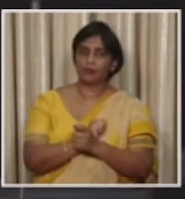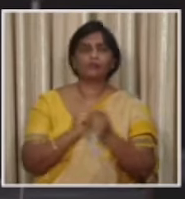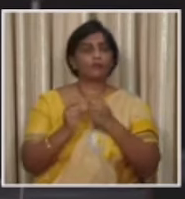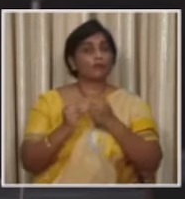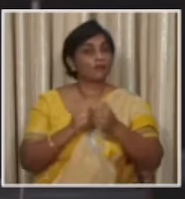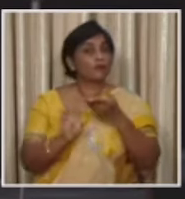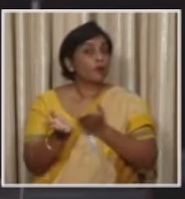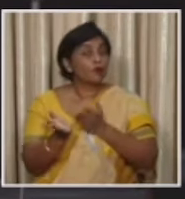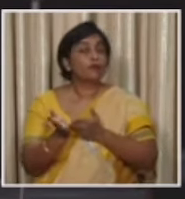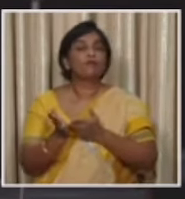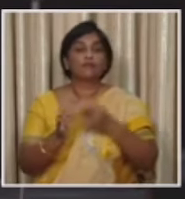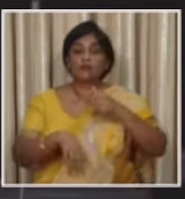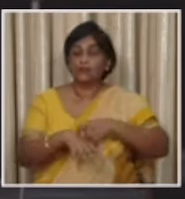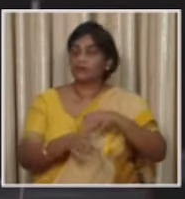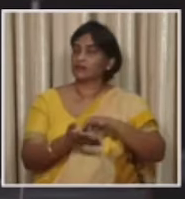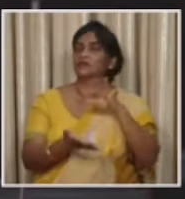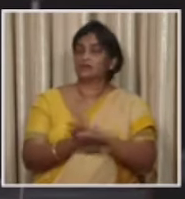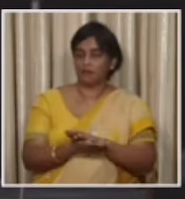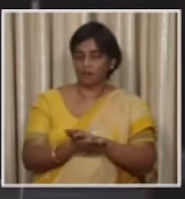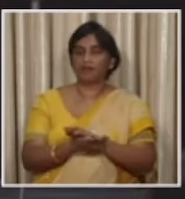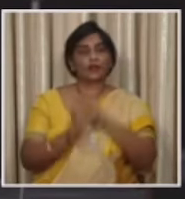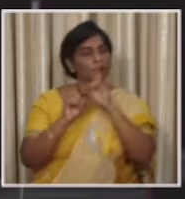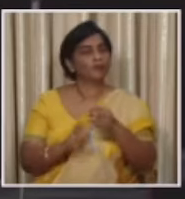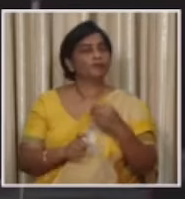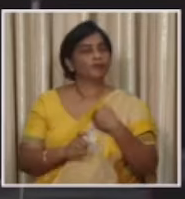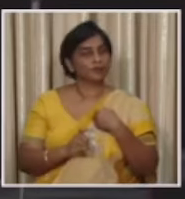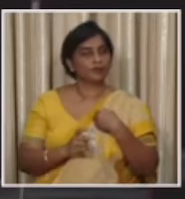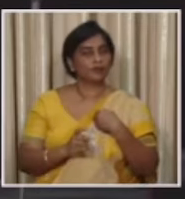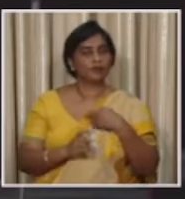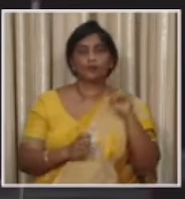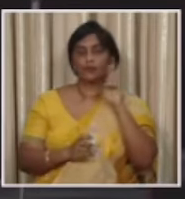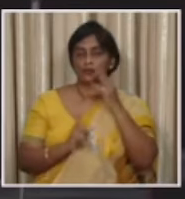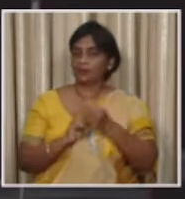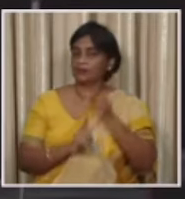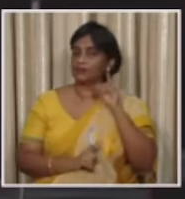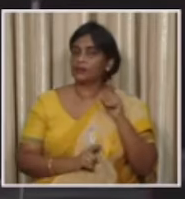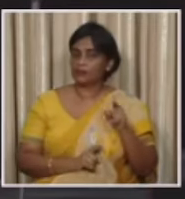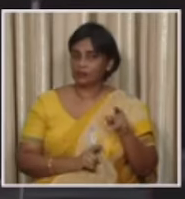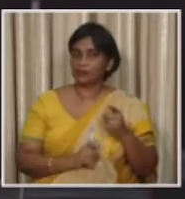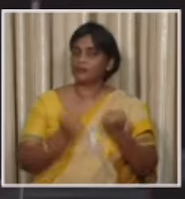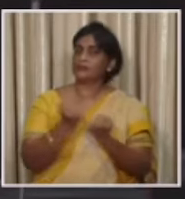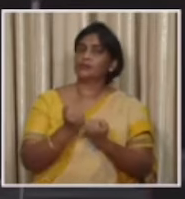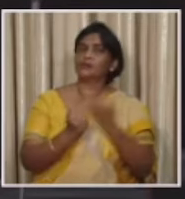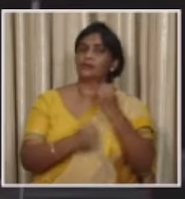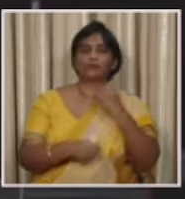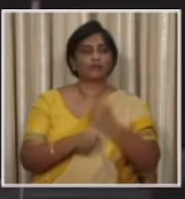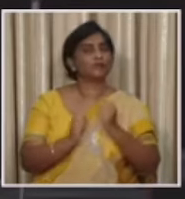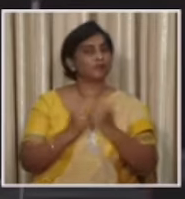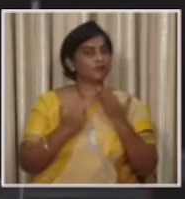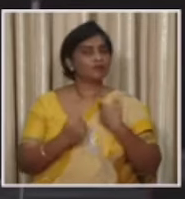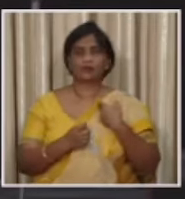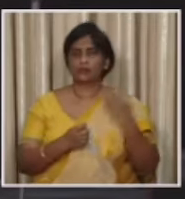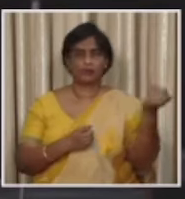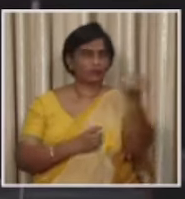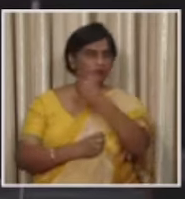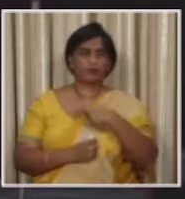යුතු තැන මොකද්ද කියන එක මේ අවස්ථාවේ තීන්දුව කළ යුතුයි. ඒයින්ද අපි රනිල් වික්‍රමසිංහ ජනාධිපතිතුමාට සහයෝගය දක්වලා ආණ්ඩුවක් හැදුවේ මං හිතන්නේ මෙතන